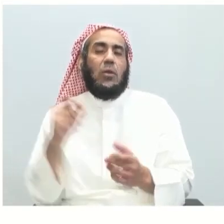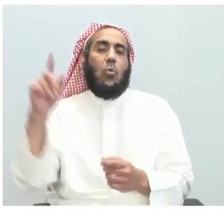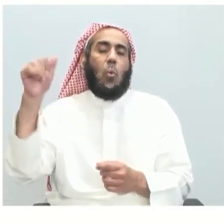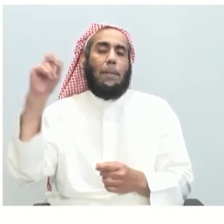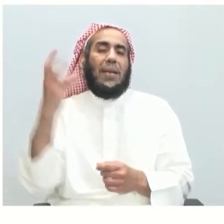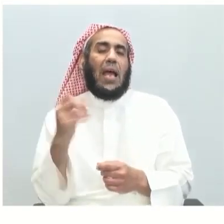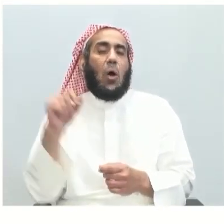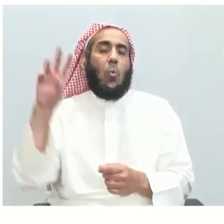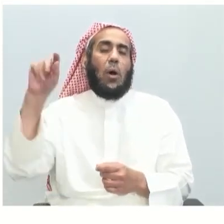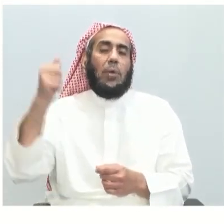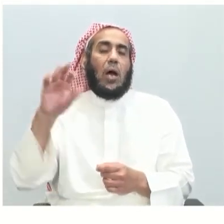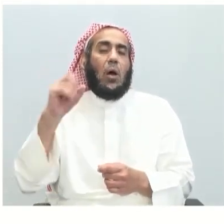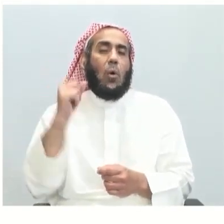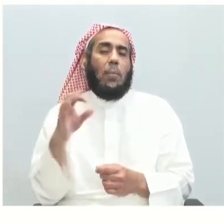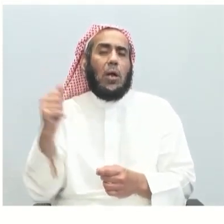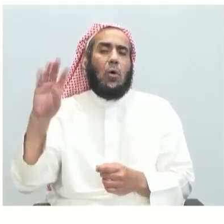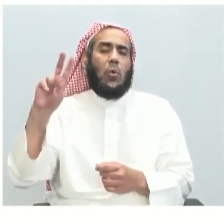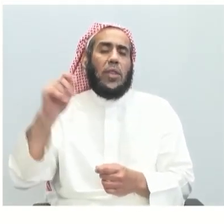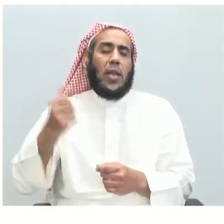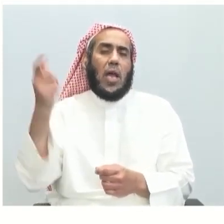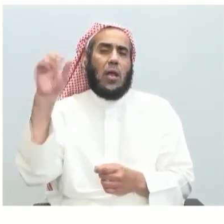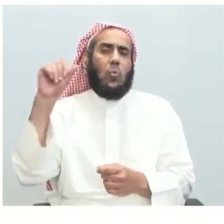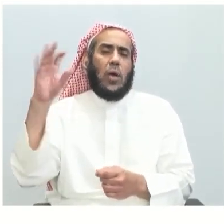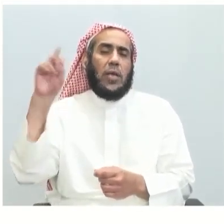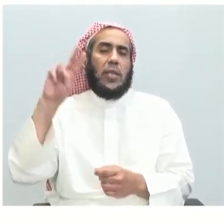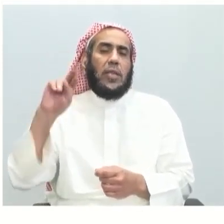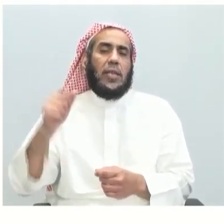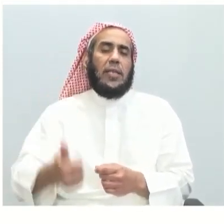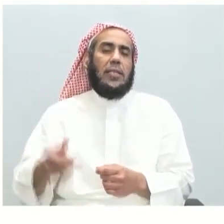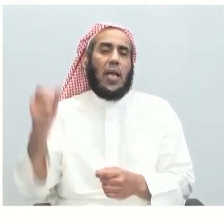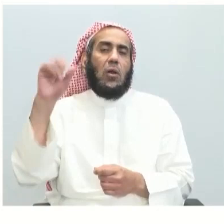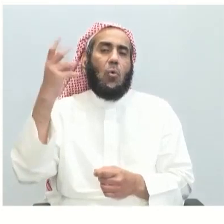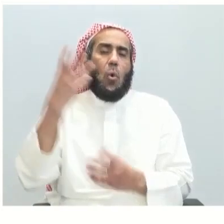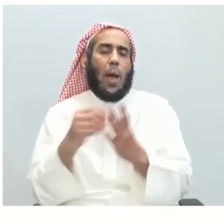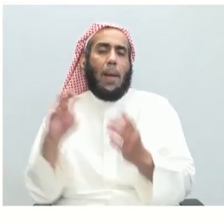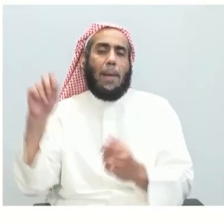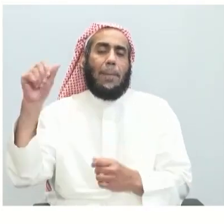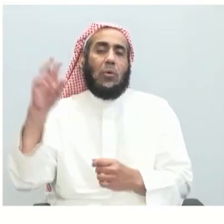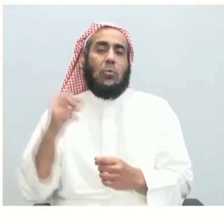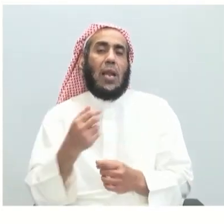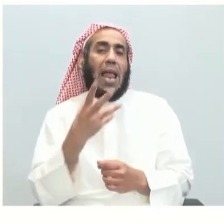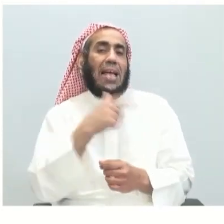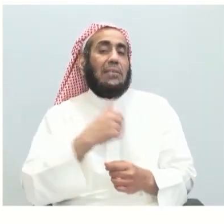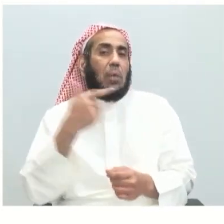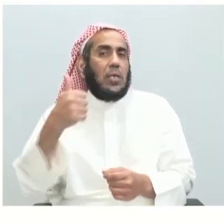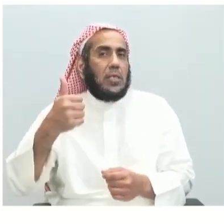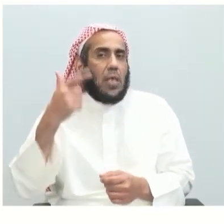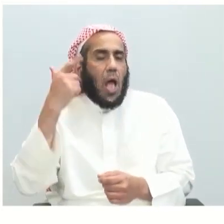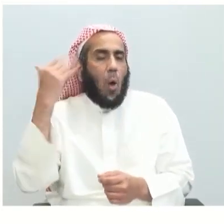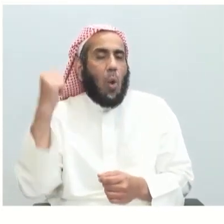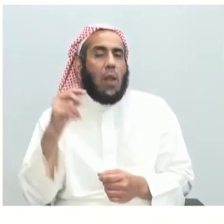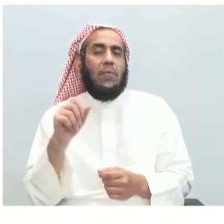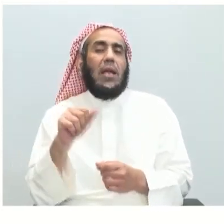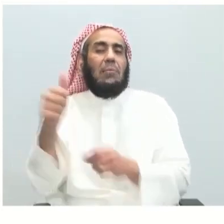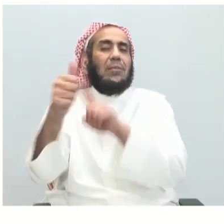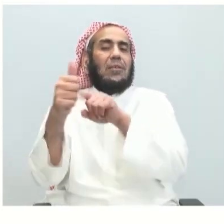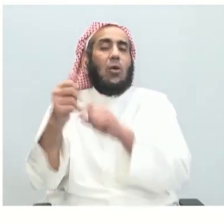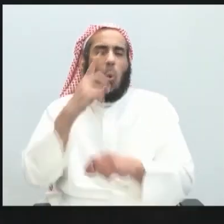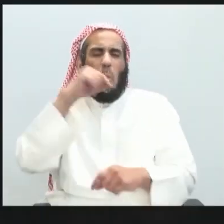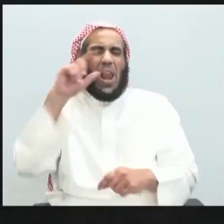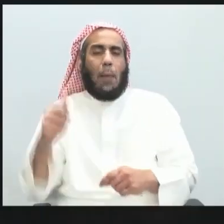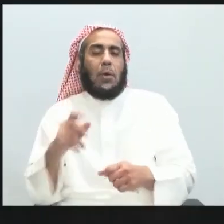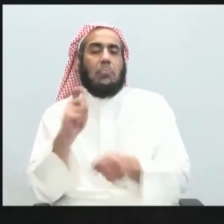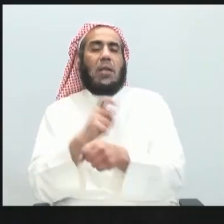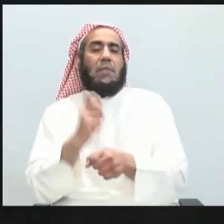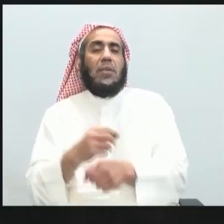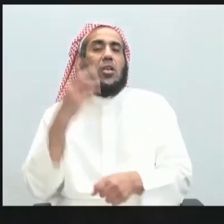وامراه واثنان واثنتان وسم في مفرد ومثنى ابن وابنه اسماء السته المعروفه في همزه الوصل والامر من